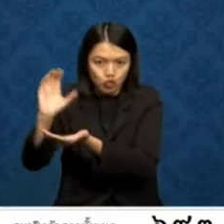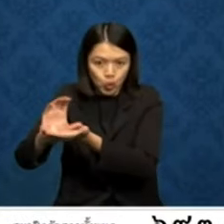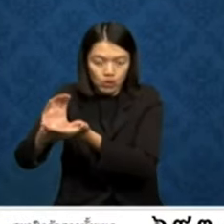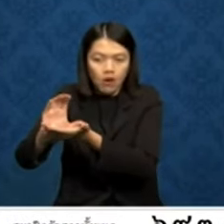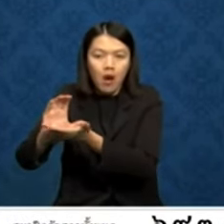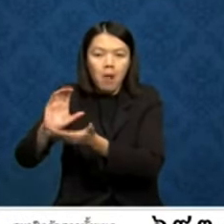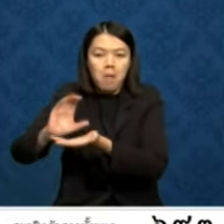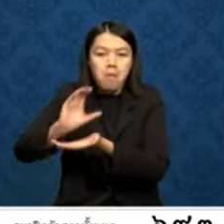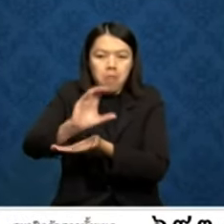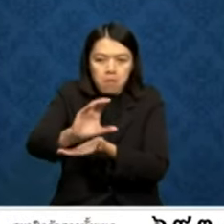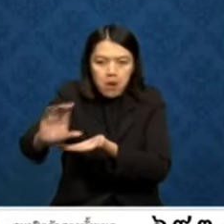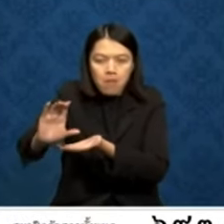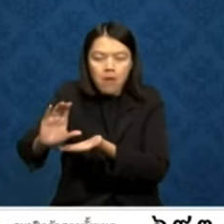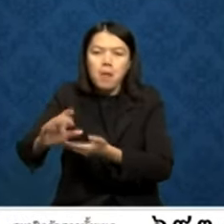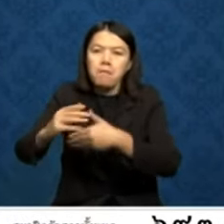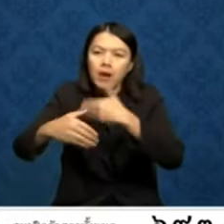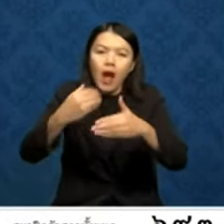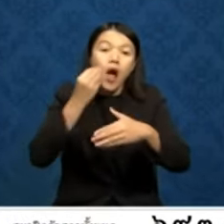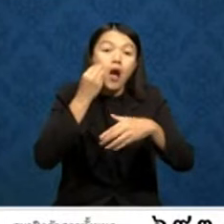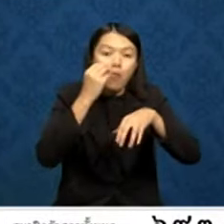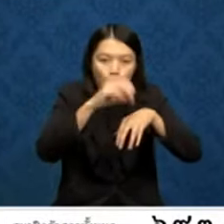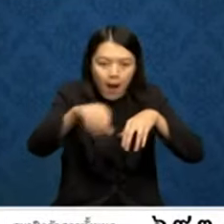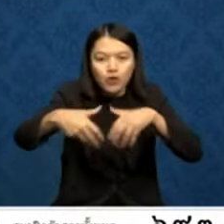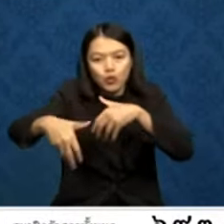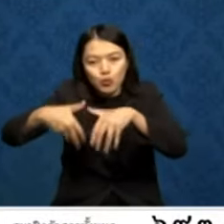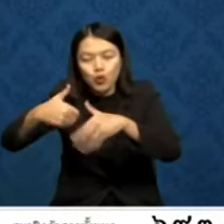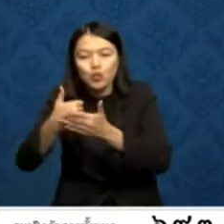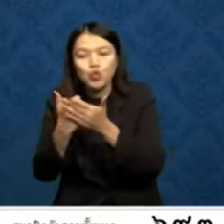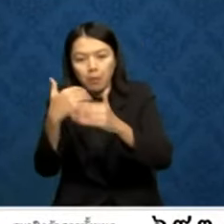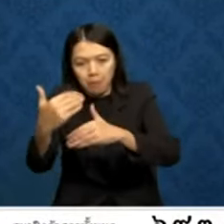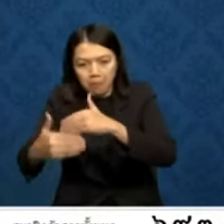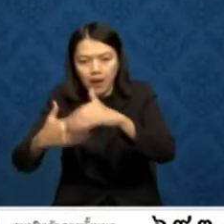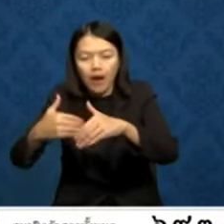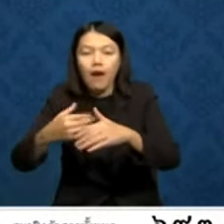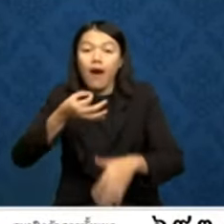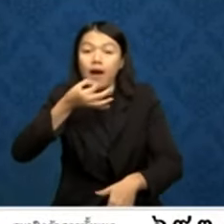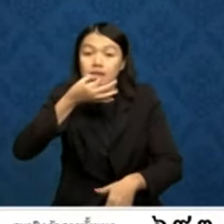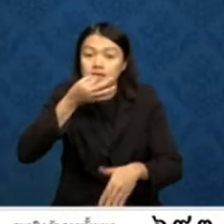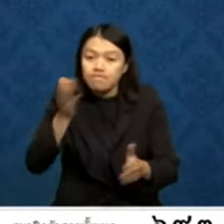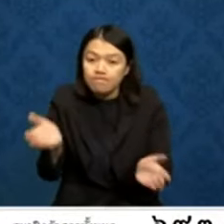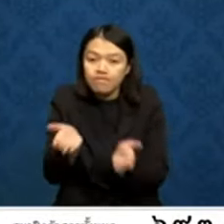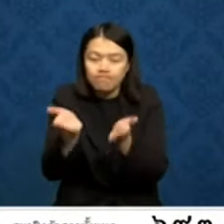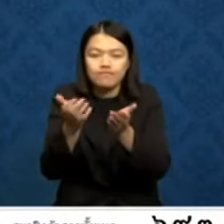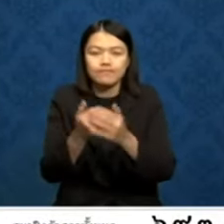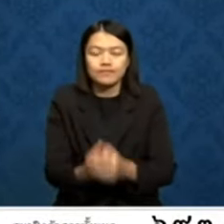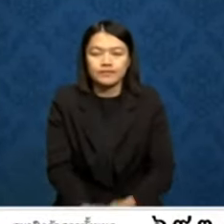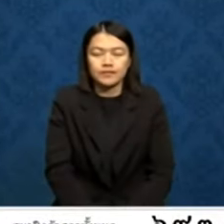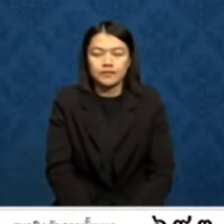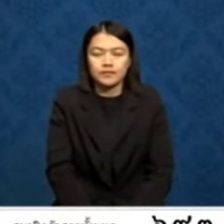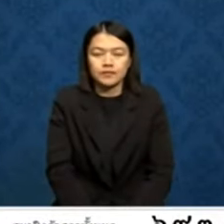พื่อการพัฒนาหมู่บ้านและชุมชนและการประกอบอาชี